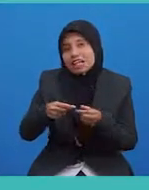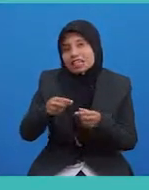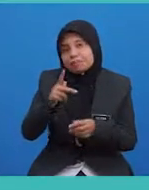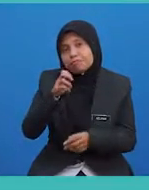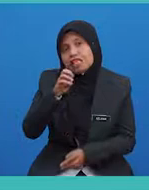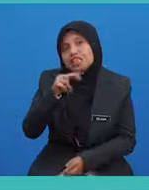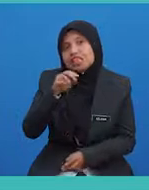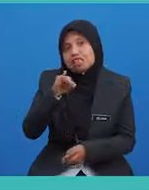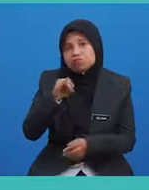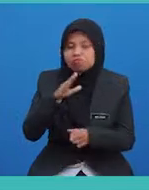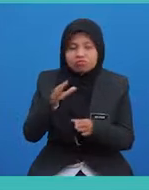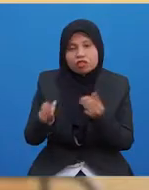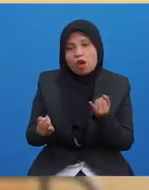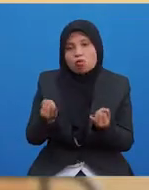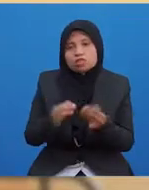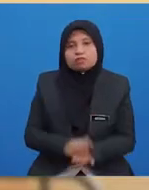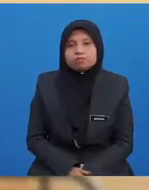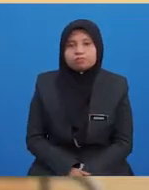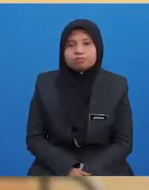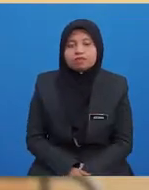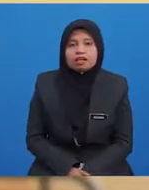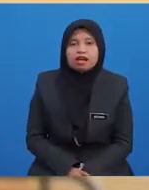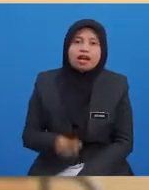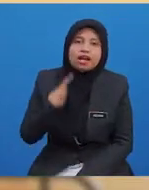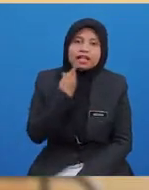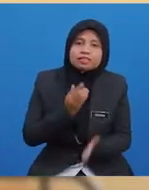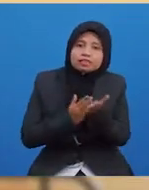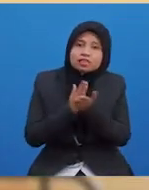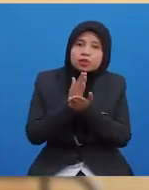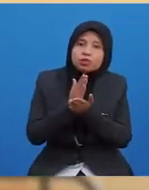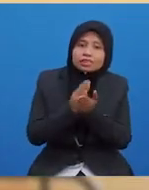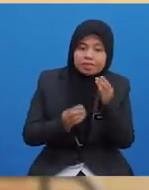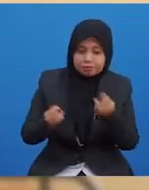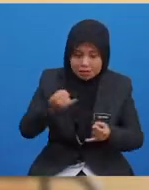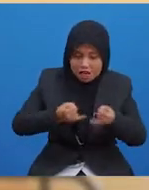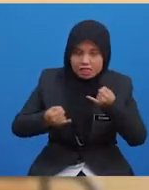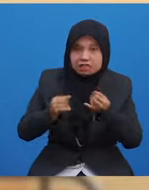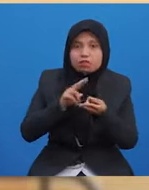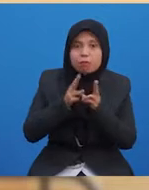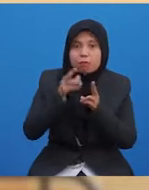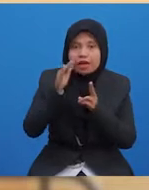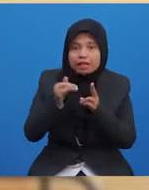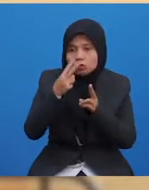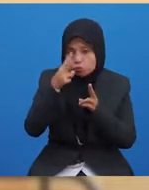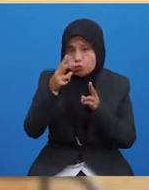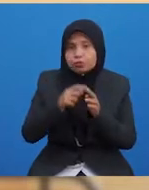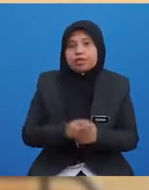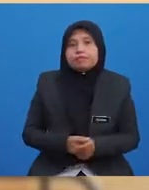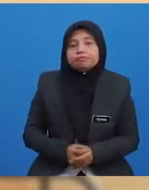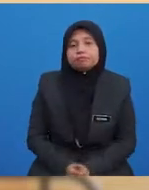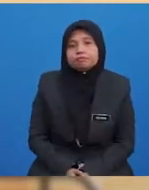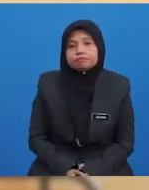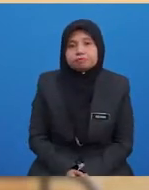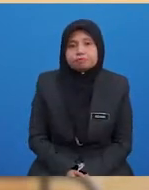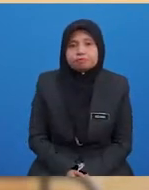tidak konsisten. Baiklah, kita teruskan dengan analisis perubahan bagi data yang ditunjukkan dalam bentuk